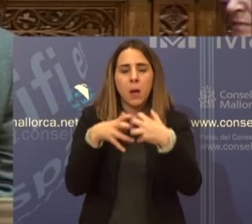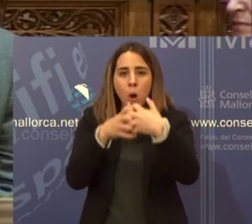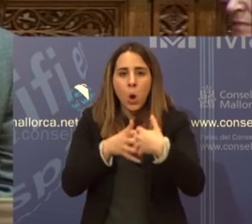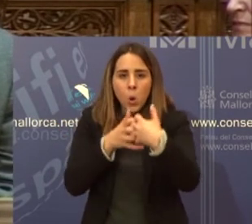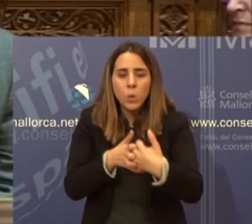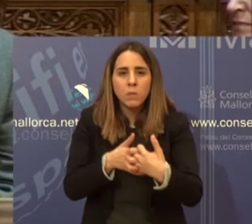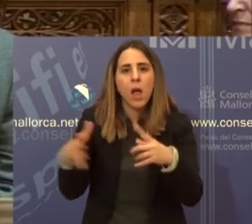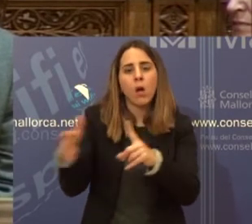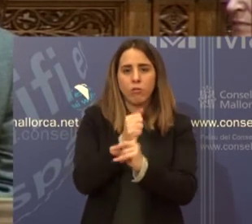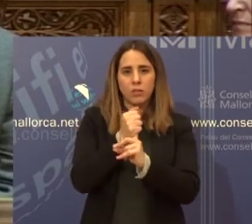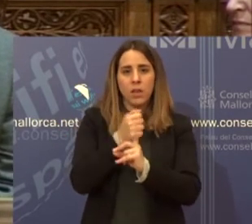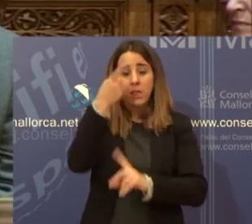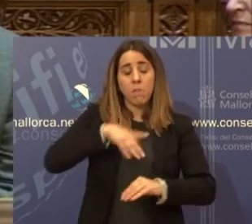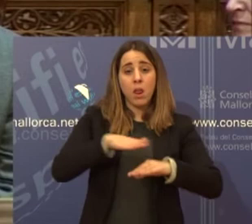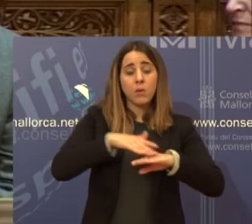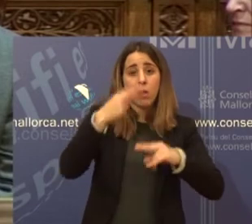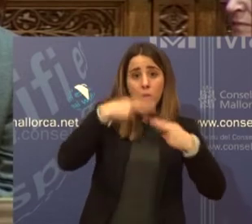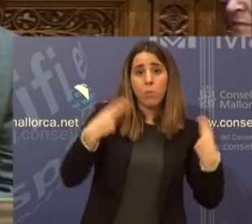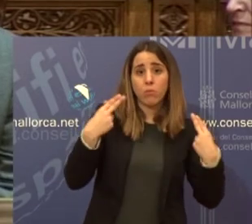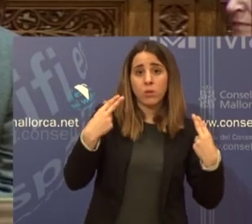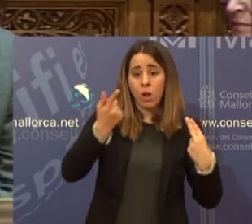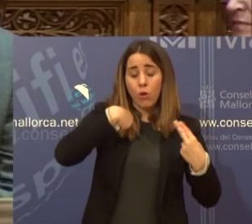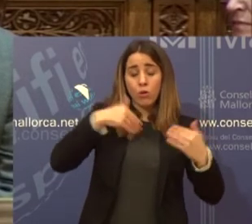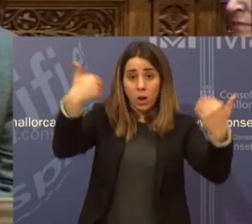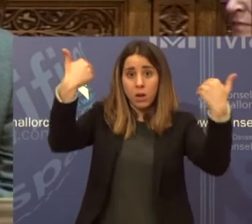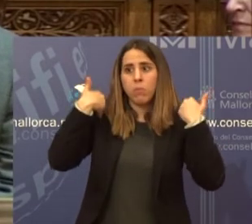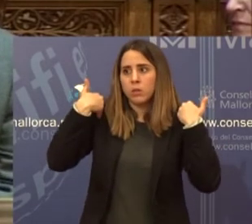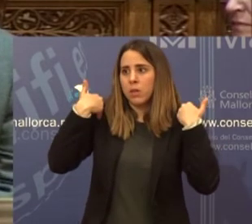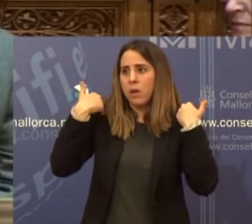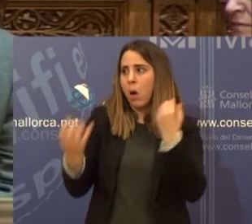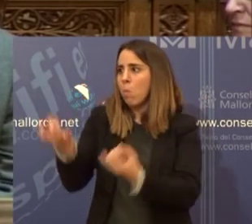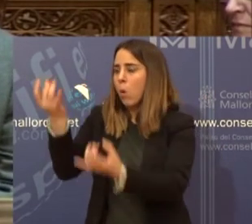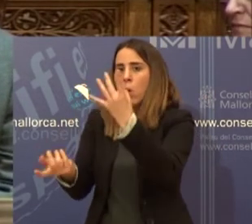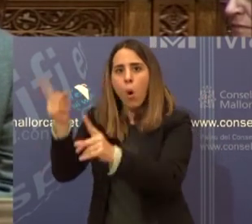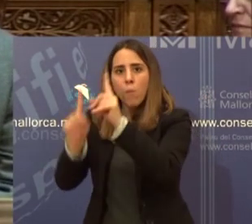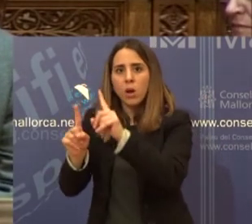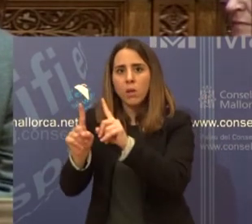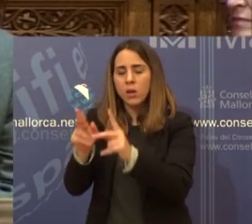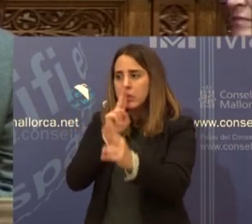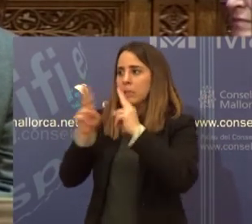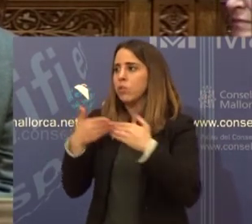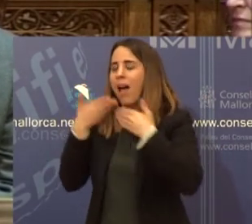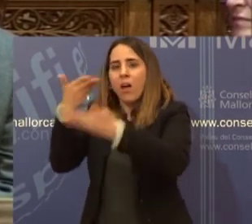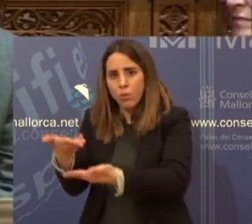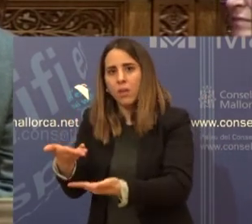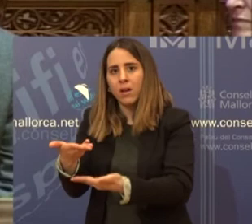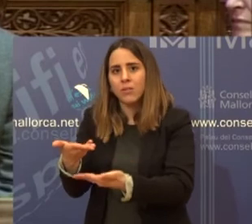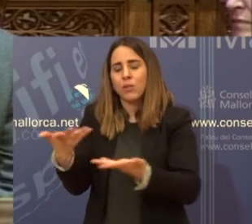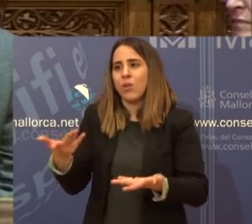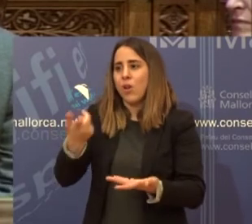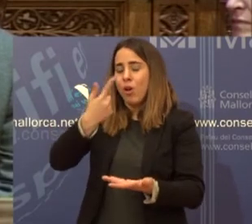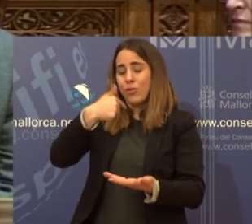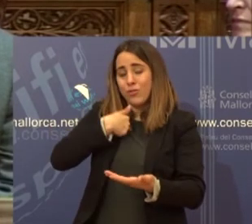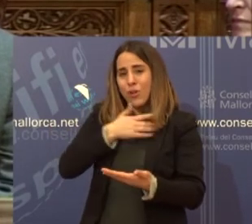les administracions públiques, que són les que tenen la responsabilitat de donar resposta a aquest tipus de problemàtiques. Per tant, jo des d'aquí